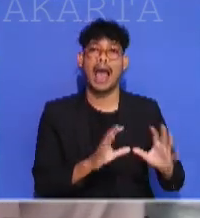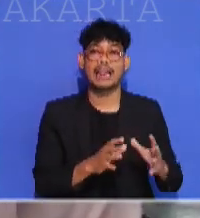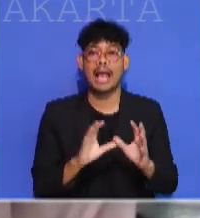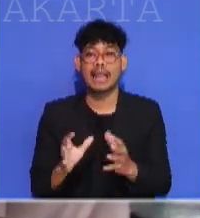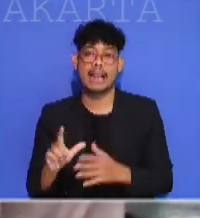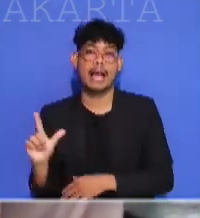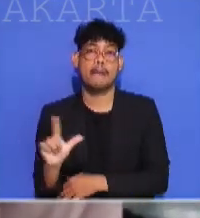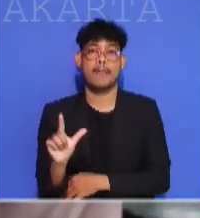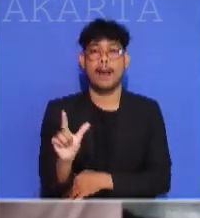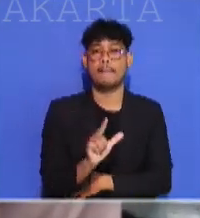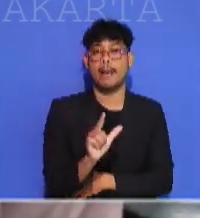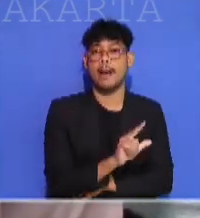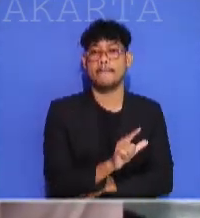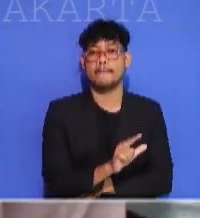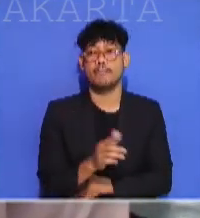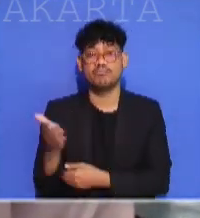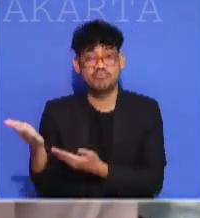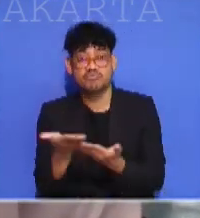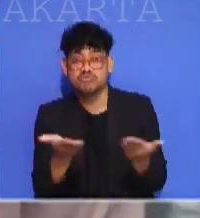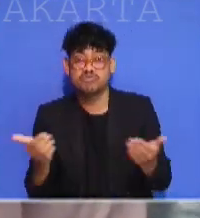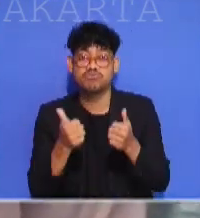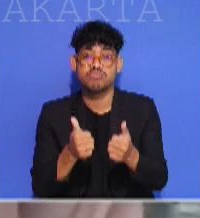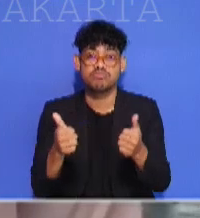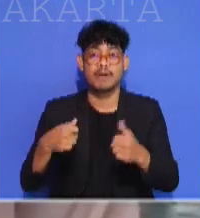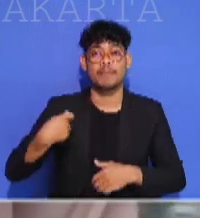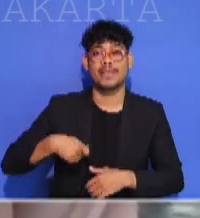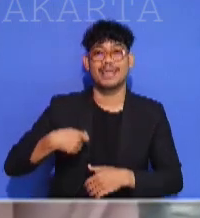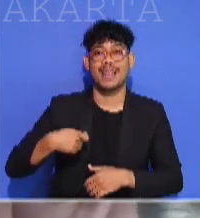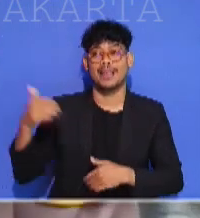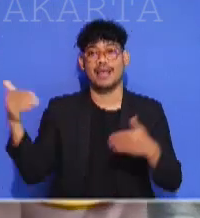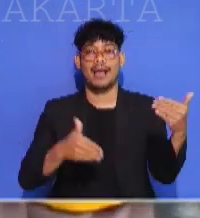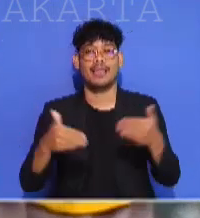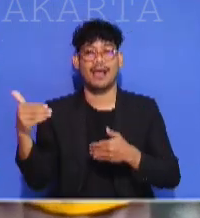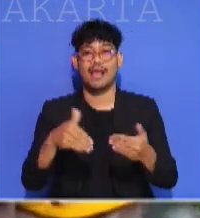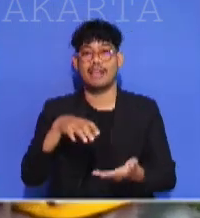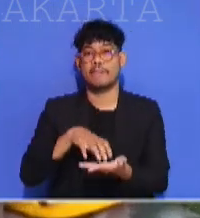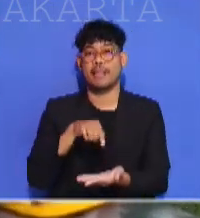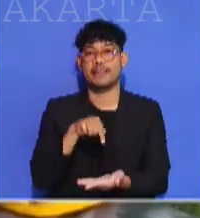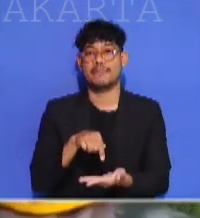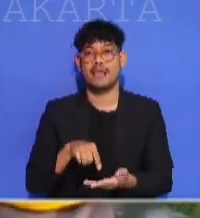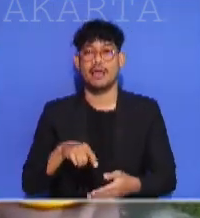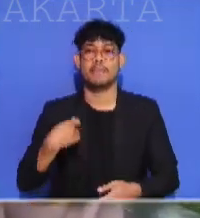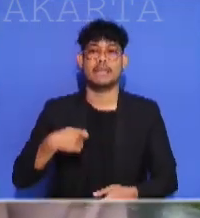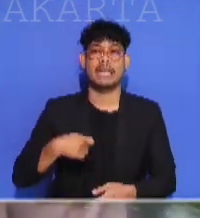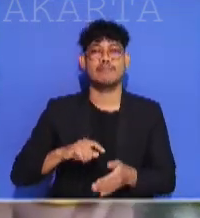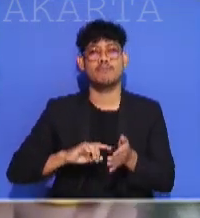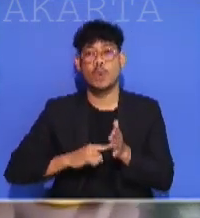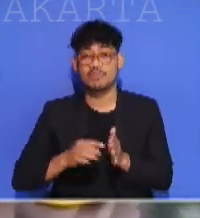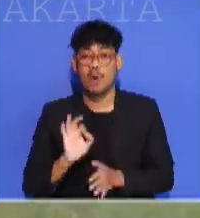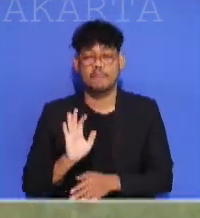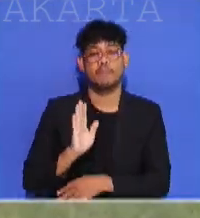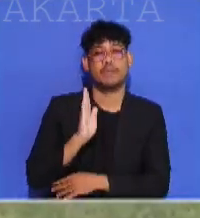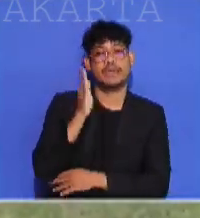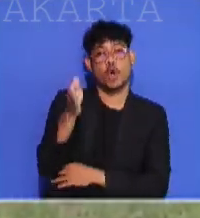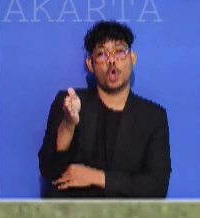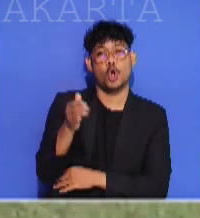perlengkapan dari beliau-beliau ini, dari kementerian, dari Wamen sudah mulai. Para menteri juga sudah hadir. Apalagi belum, mulai besok.